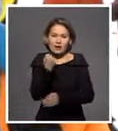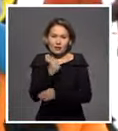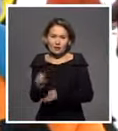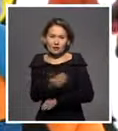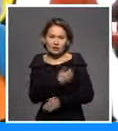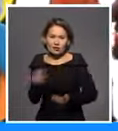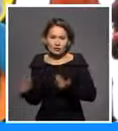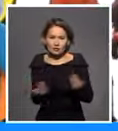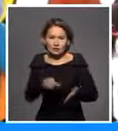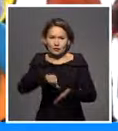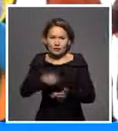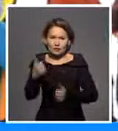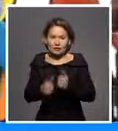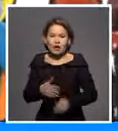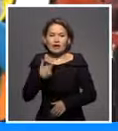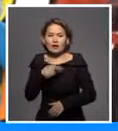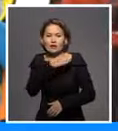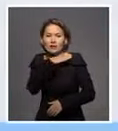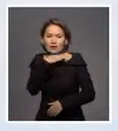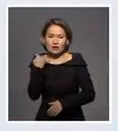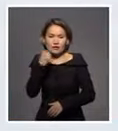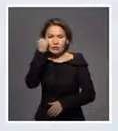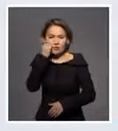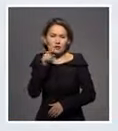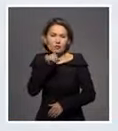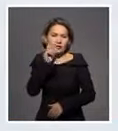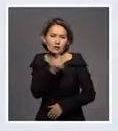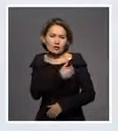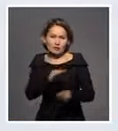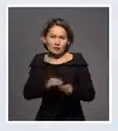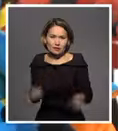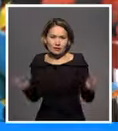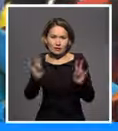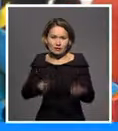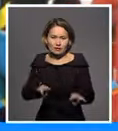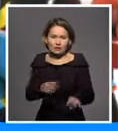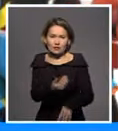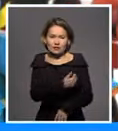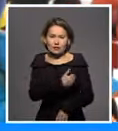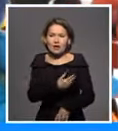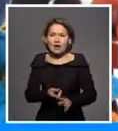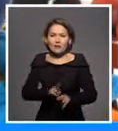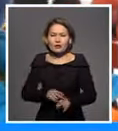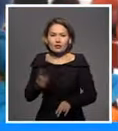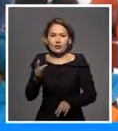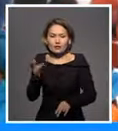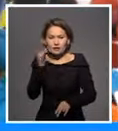тебем. Не хочу стареть, хочу быть молодой. Мортықта тұрдым, 7 жыл мортықты